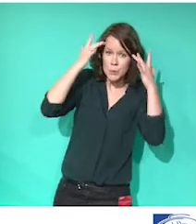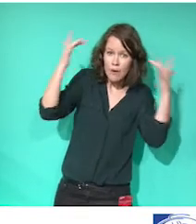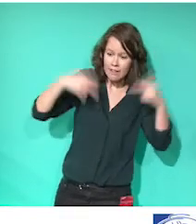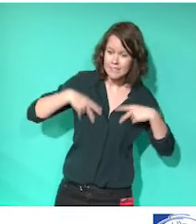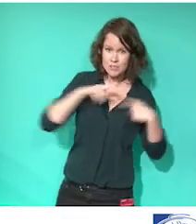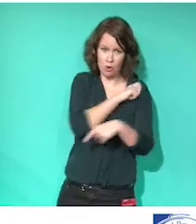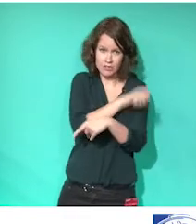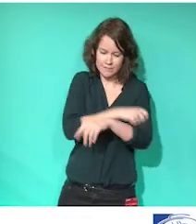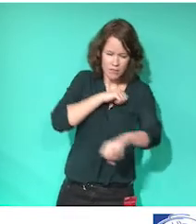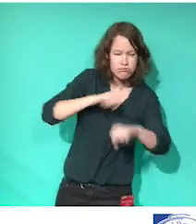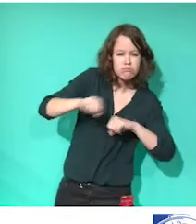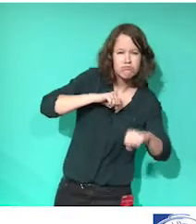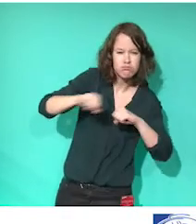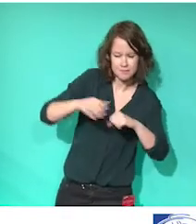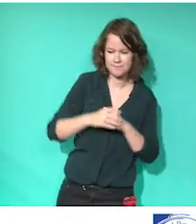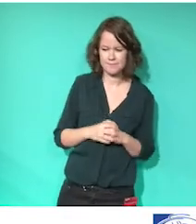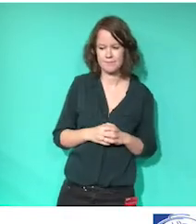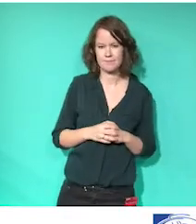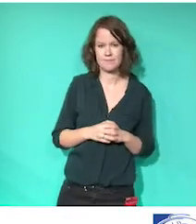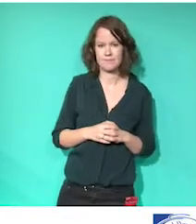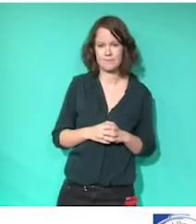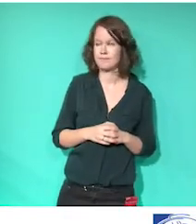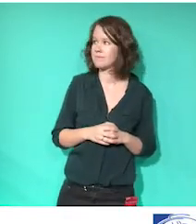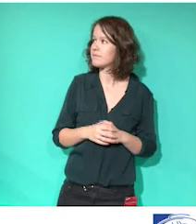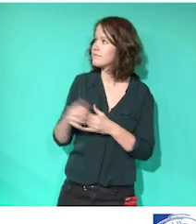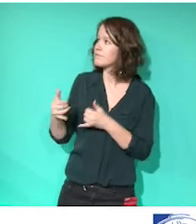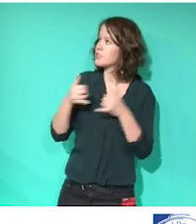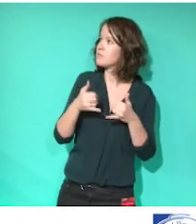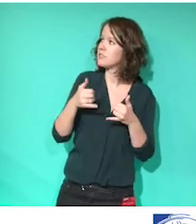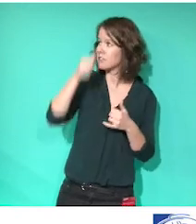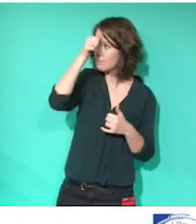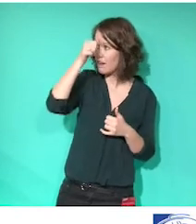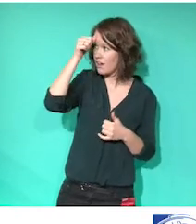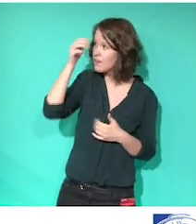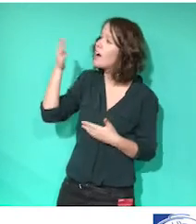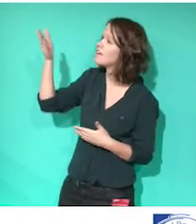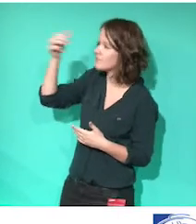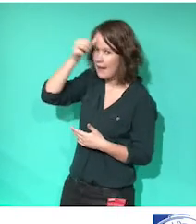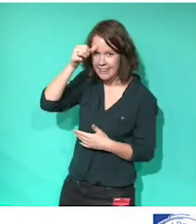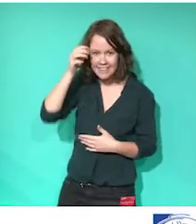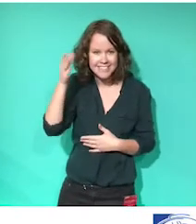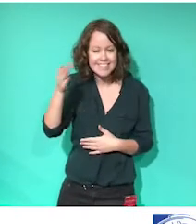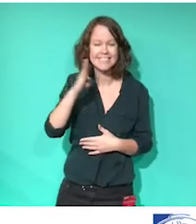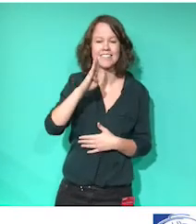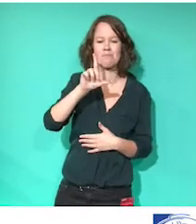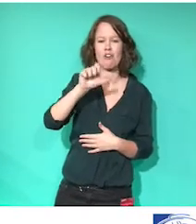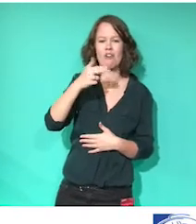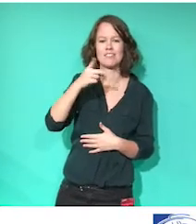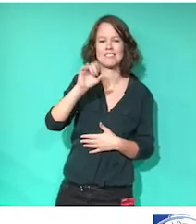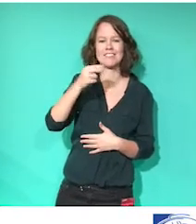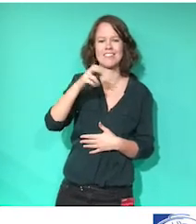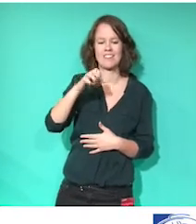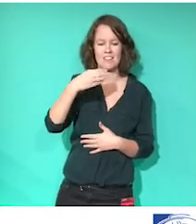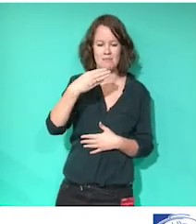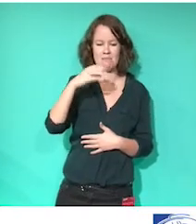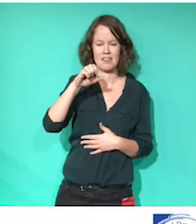sportive, qui vont être remis par un marraine, en l'occurrence marraine. Blandine Métayer, qui est avec nous et